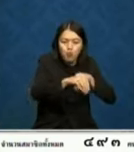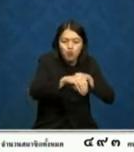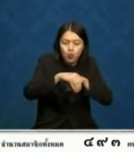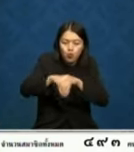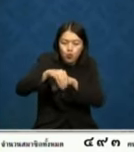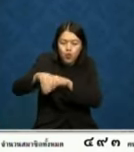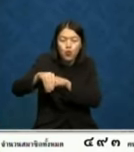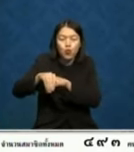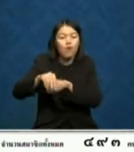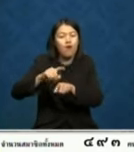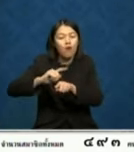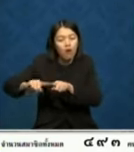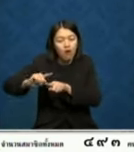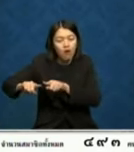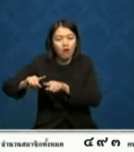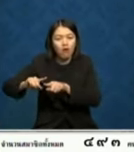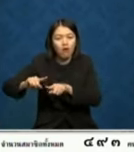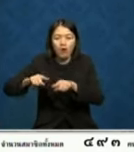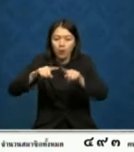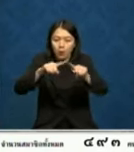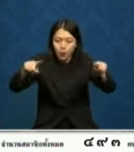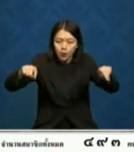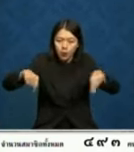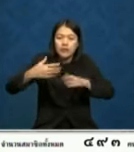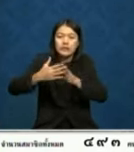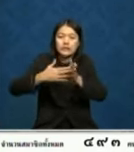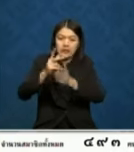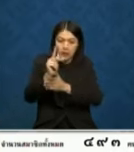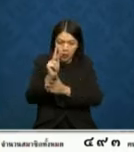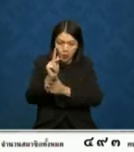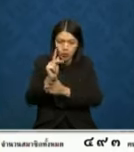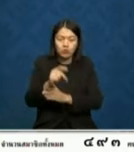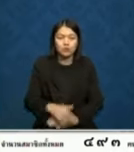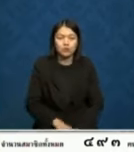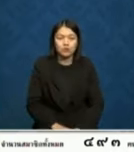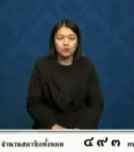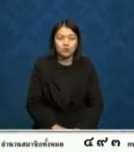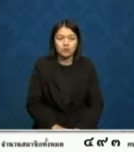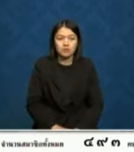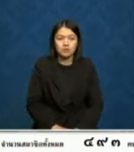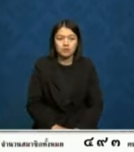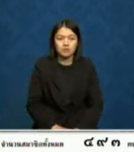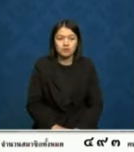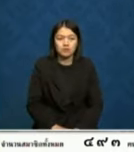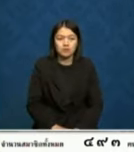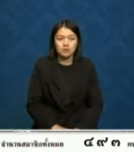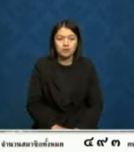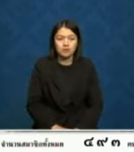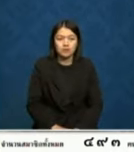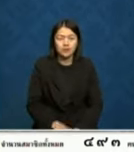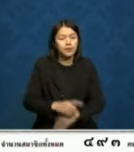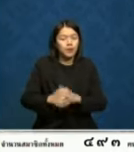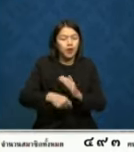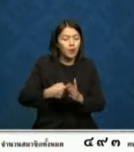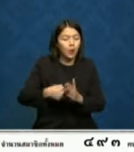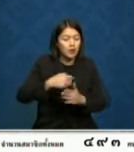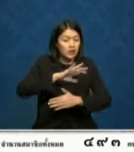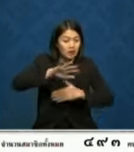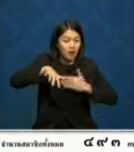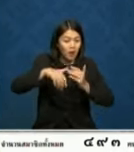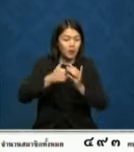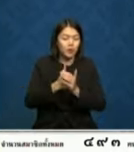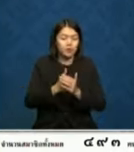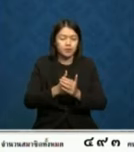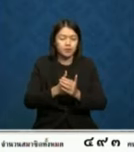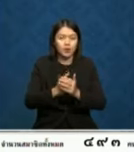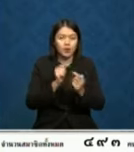ทางชีวภาพเราจำเป็นจะต้องมีพื้นที่สีเขียวให้มากขึ้นนะครับด้วยเอ่อเหตุผลทุกประการที่พวกเราไม่